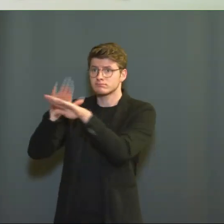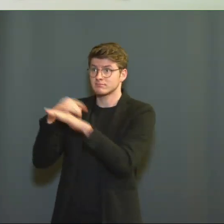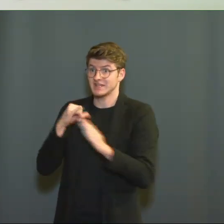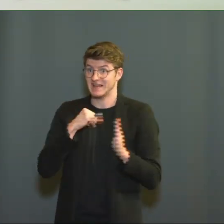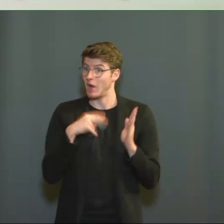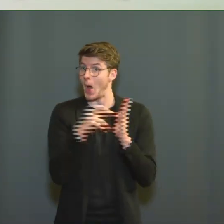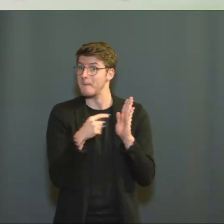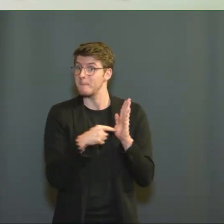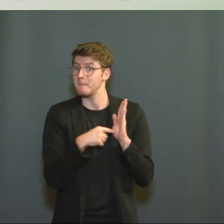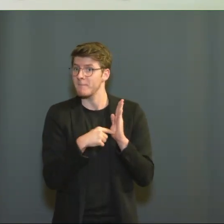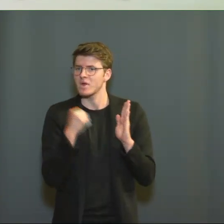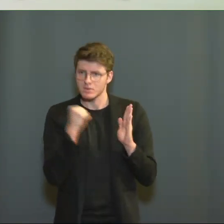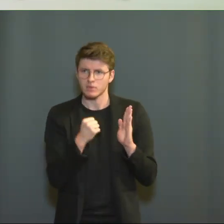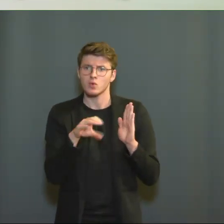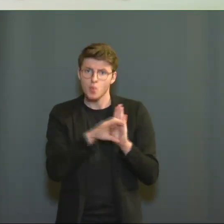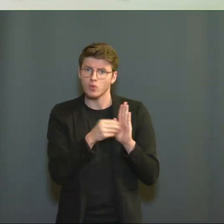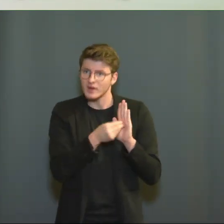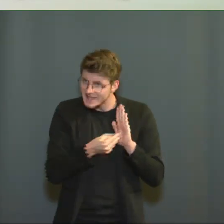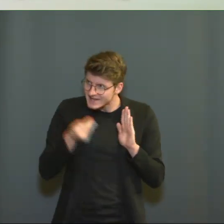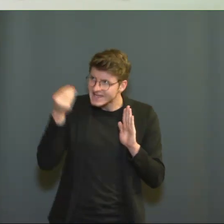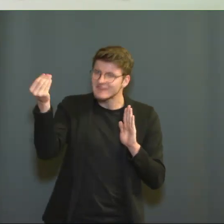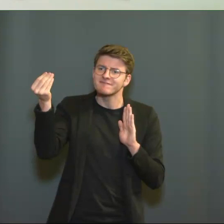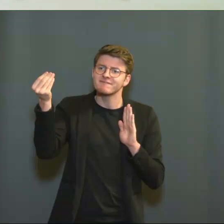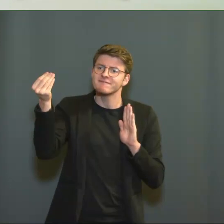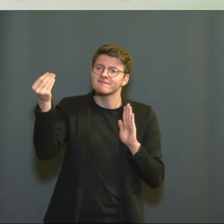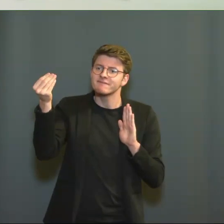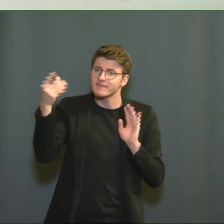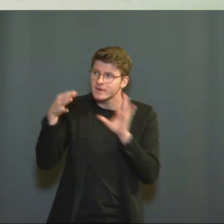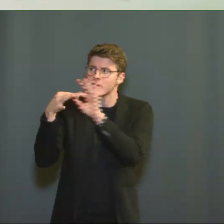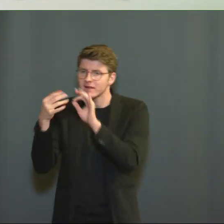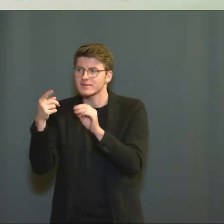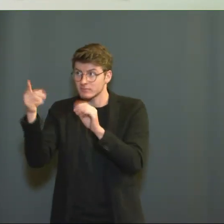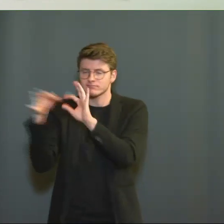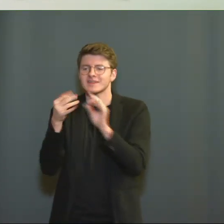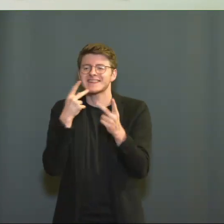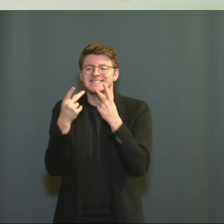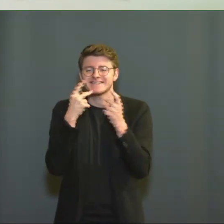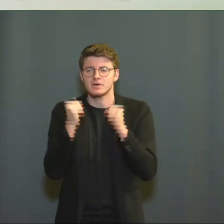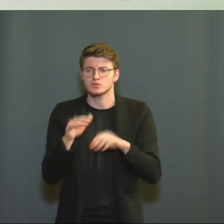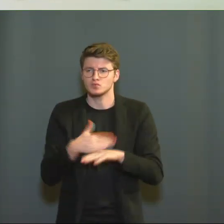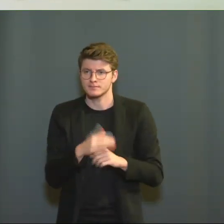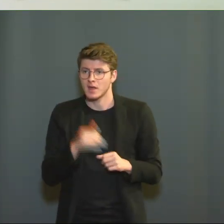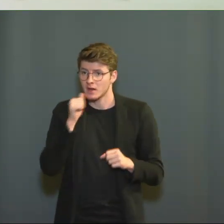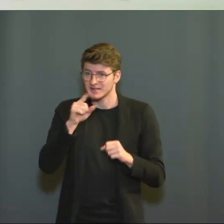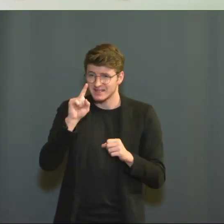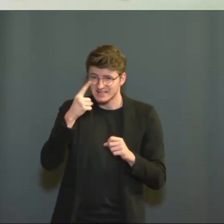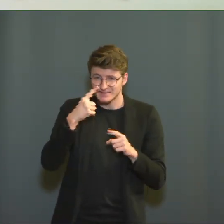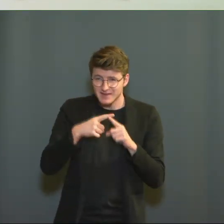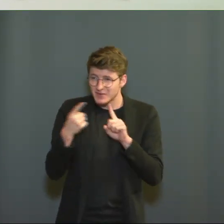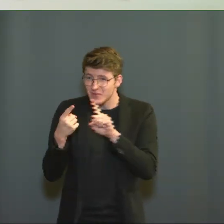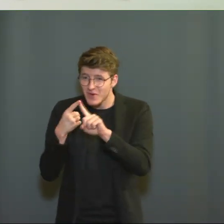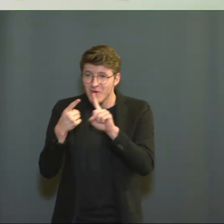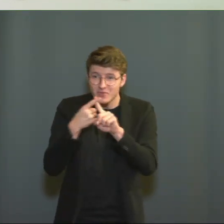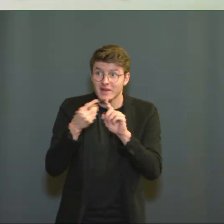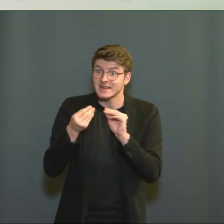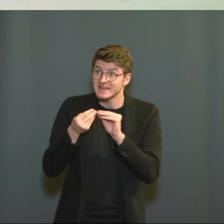code kan doorgeven om aan uw test te koppelen. En doe dit best al bij het eerste contact met huisarts of